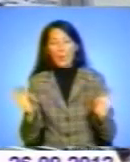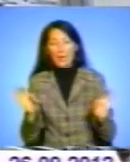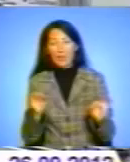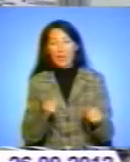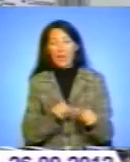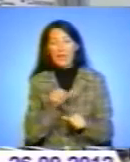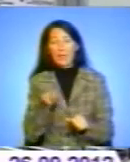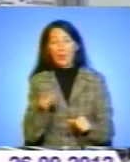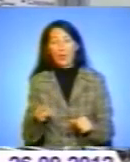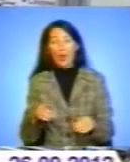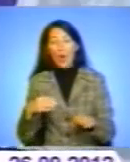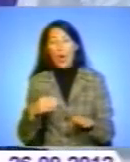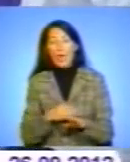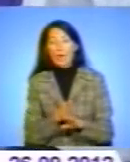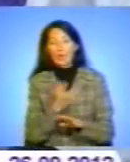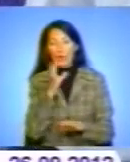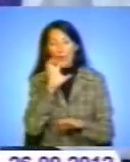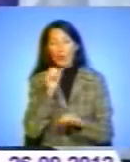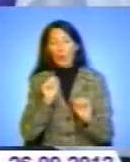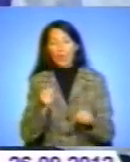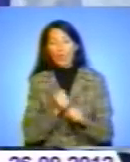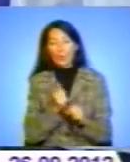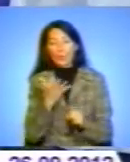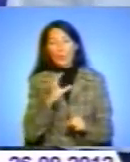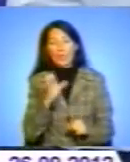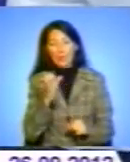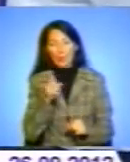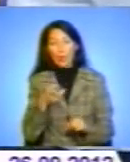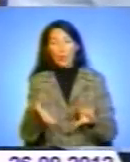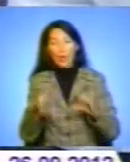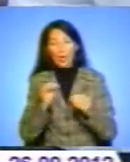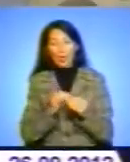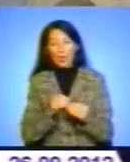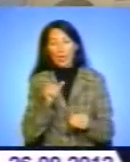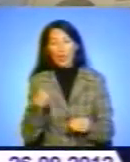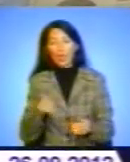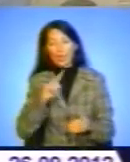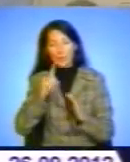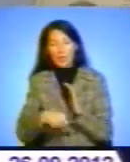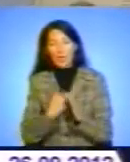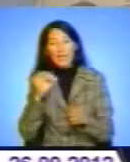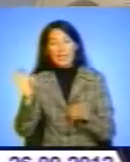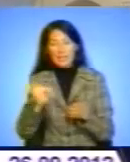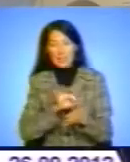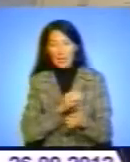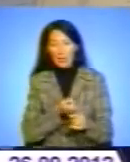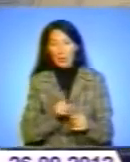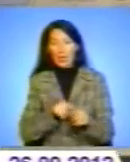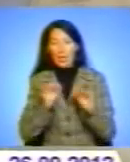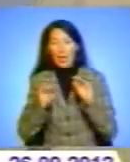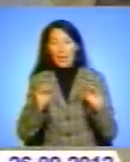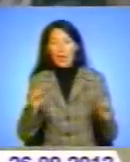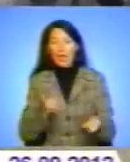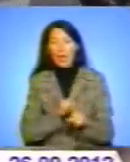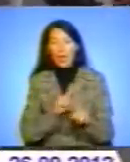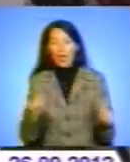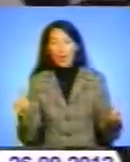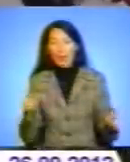знімок можна зробити лише за 5 секунд. Тому результат пацієнт дізнається одразу. Цей апарат, кажуть технологи, особливо популярний